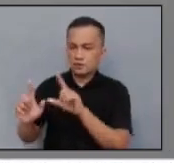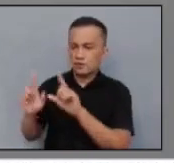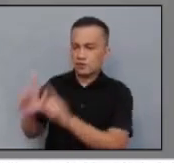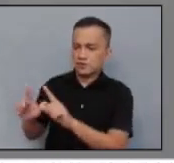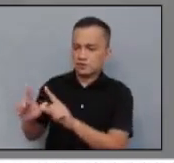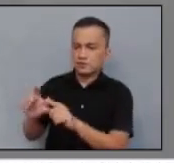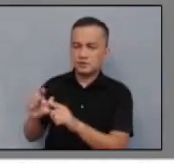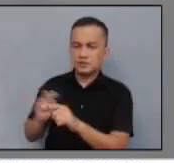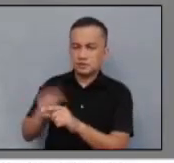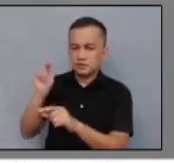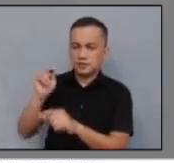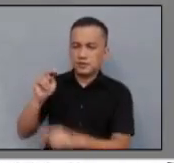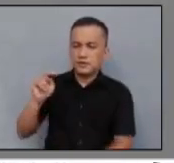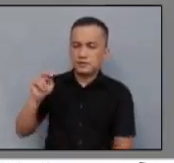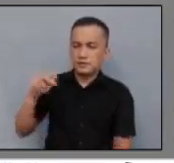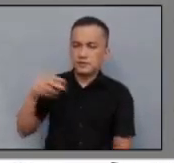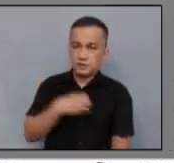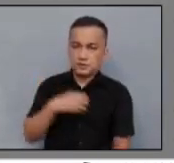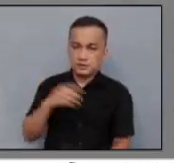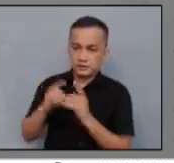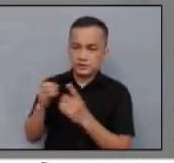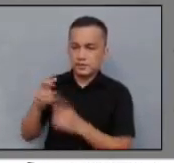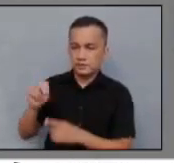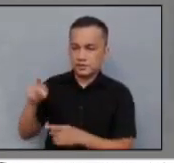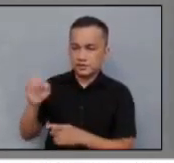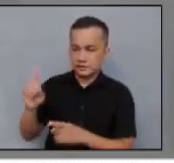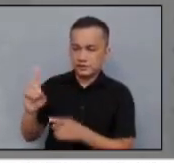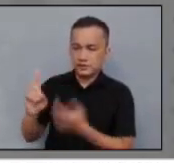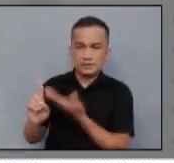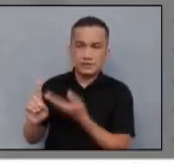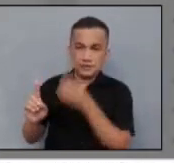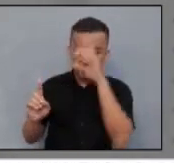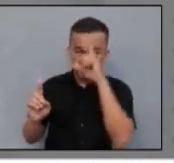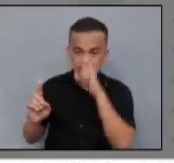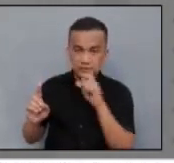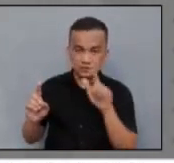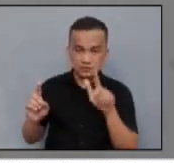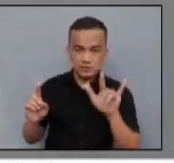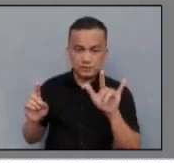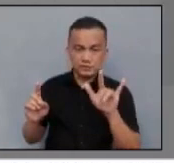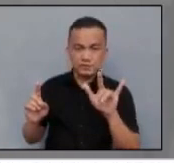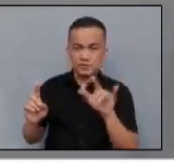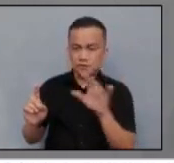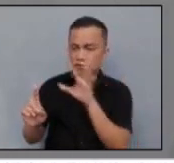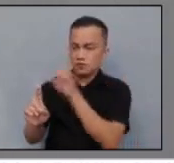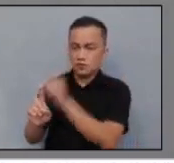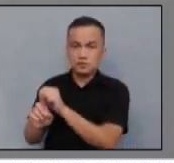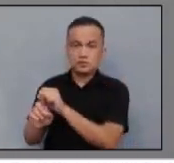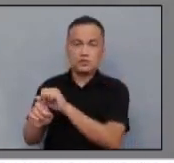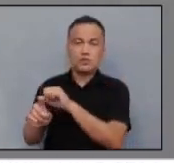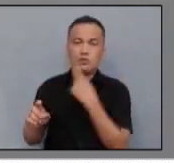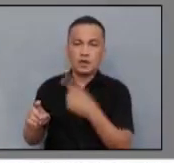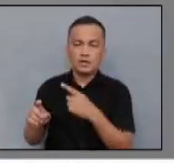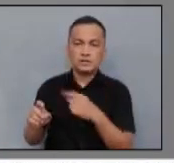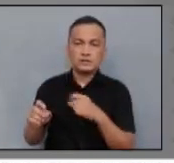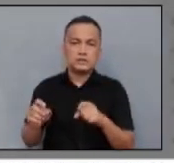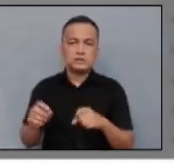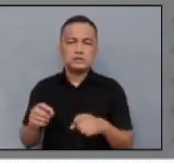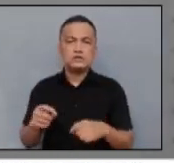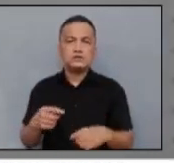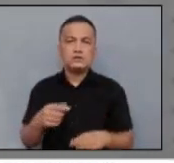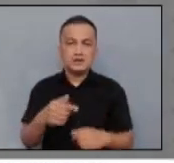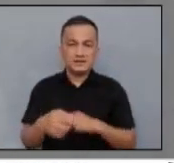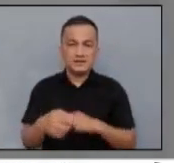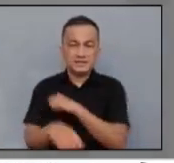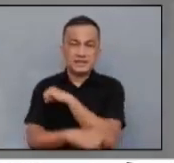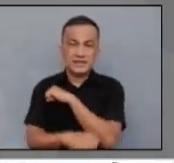Police District o NPD. Ang 25-anyos na akusado na may warrant of arrest sa kasong robbery ay naaresto sa Sitio 1,